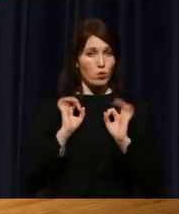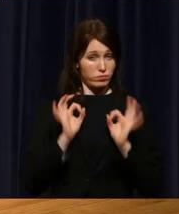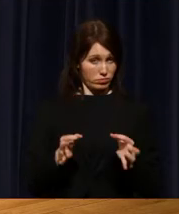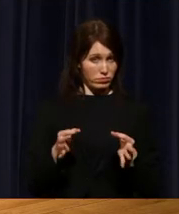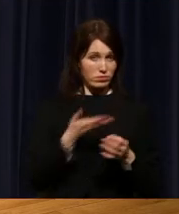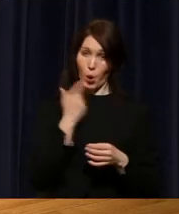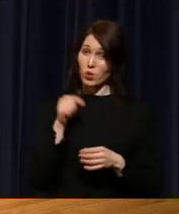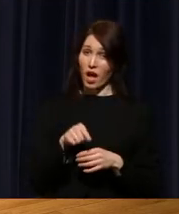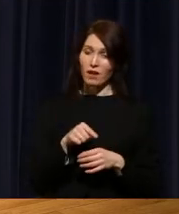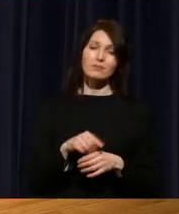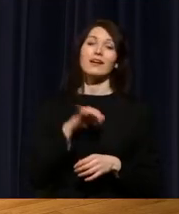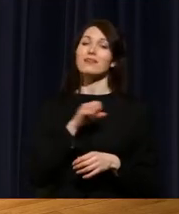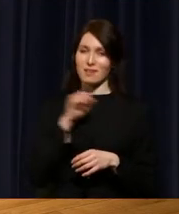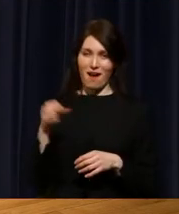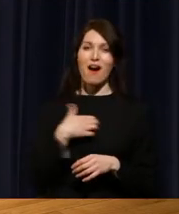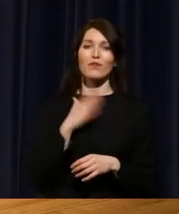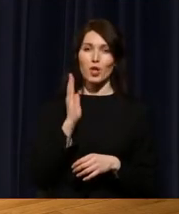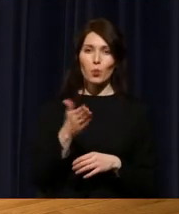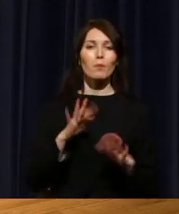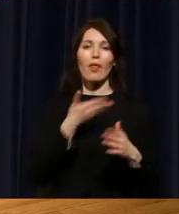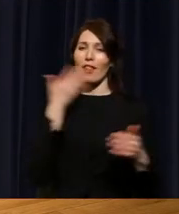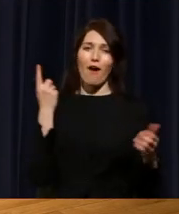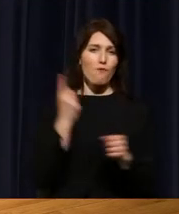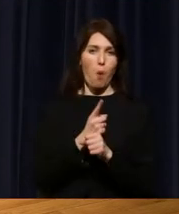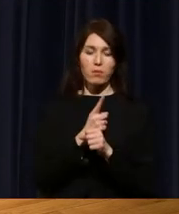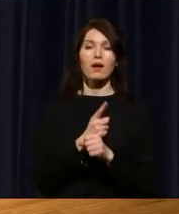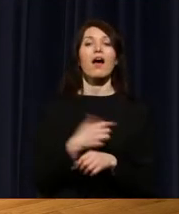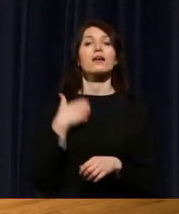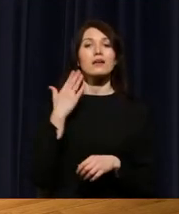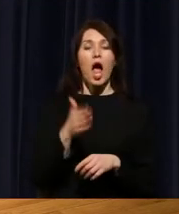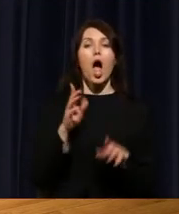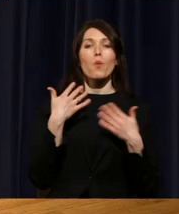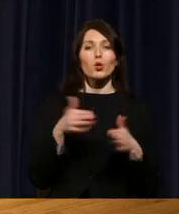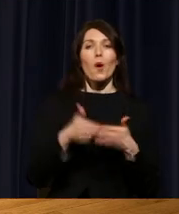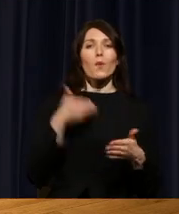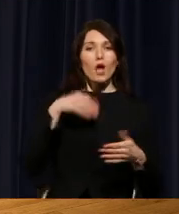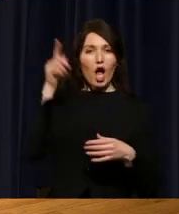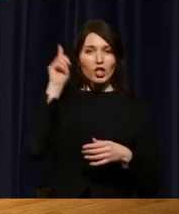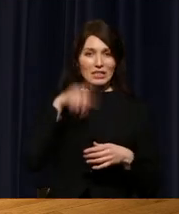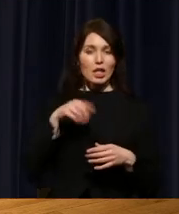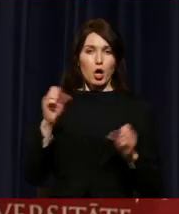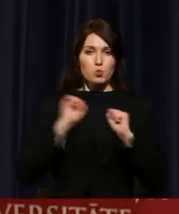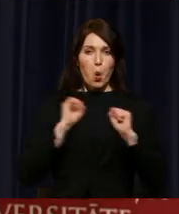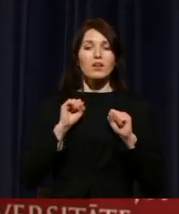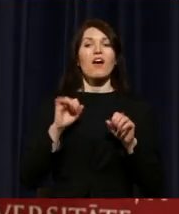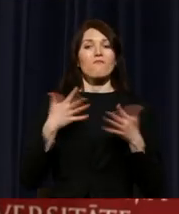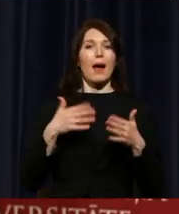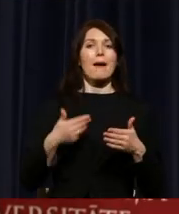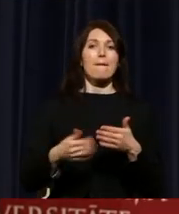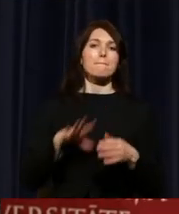tā? Jā, vajadzētu būt, bet nav obligāti jābūt jau ar priekšzināšanām sportā un izbijušam